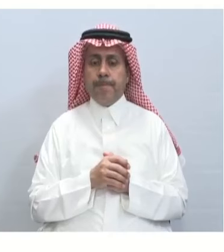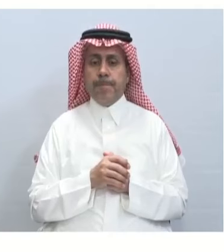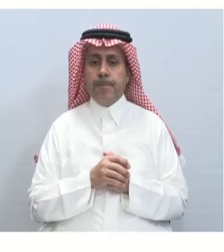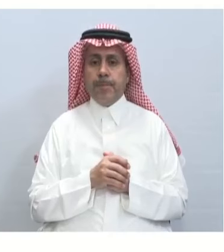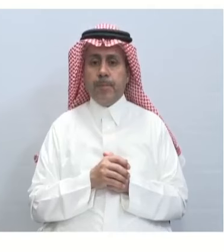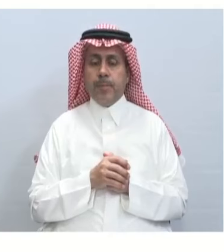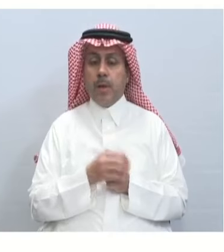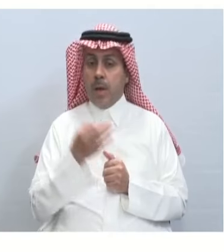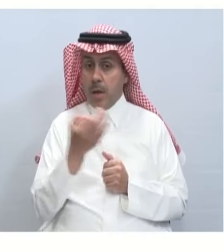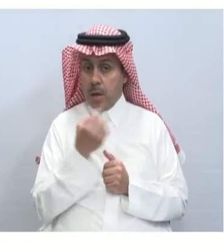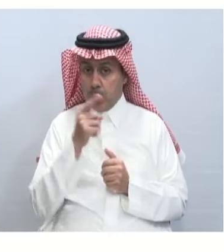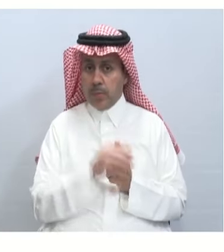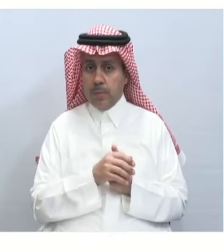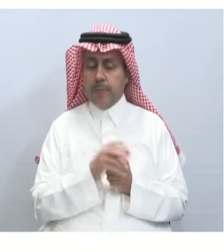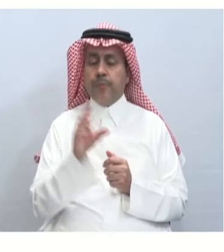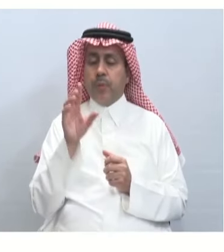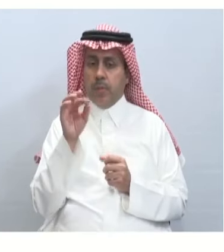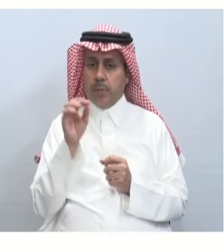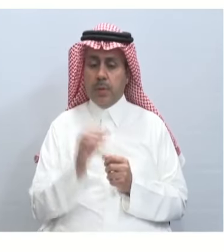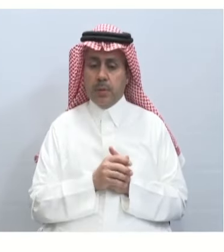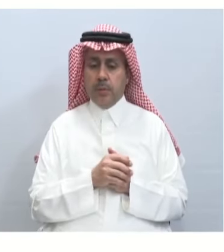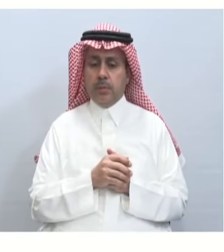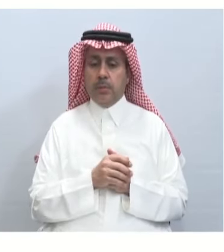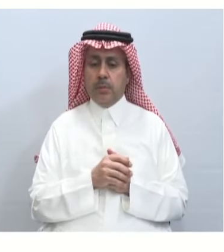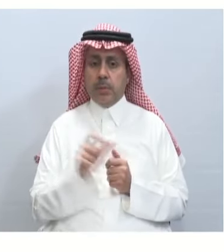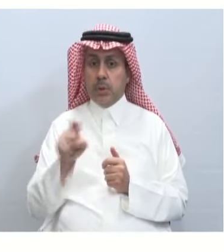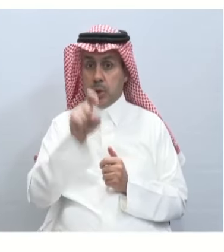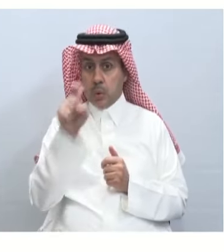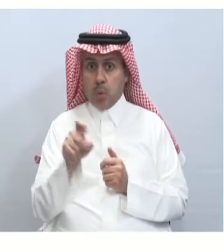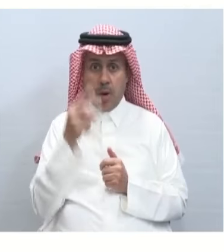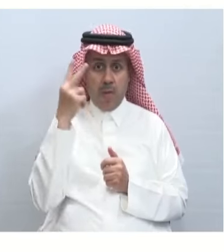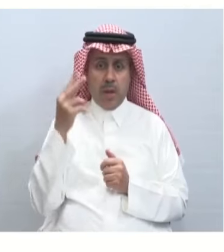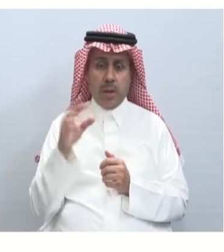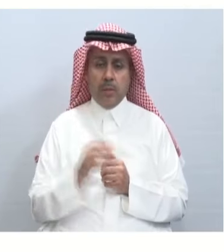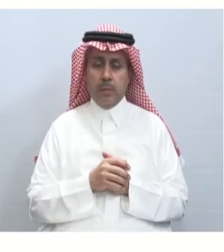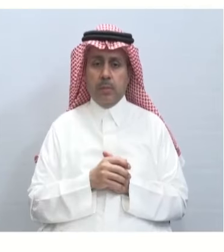الاول ممتاز من يقرا السؤال